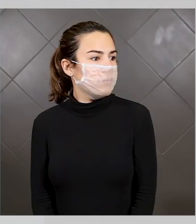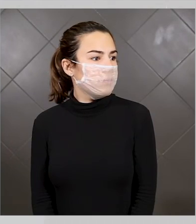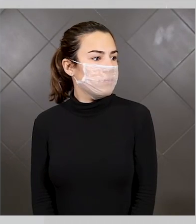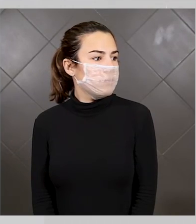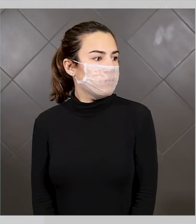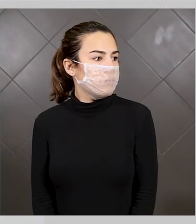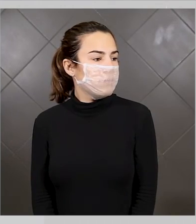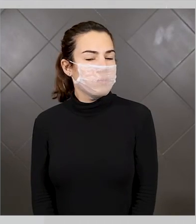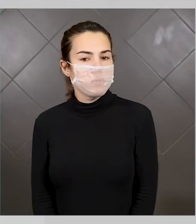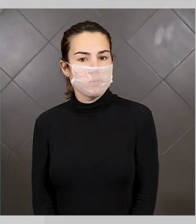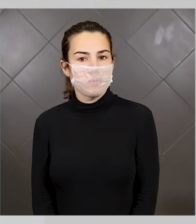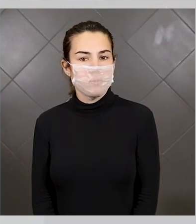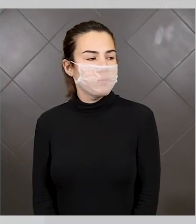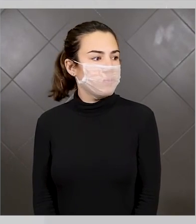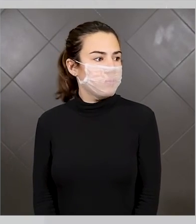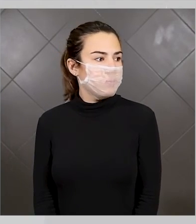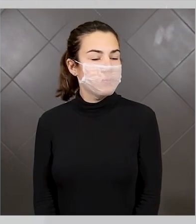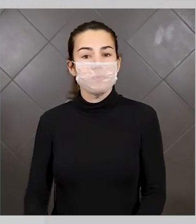tapant el forat